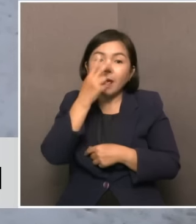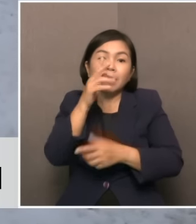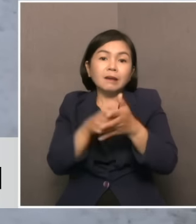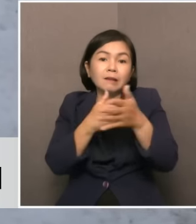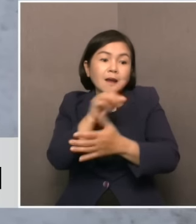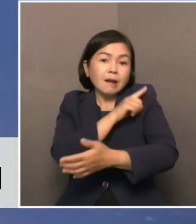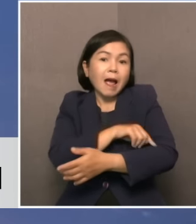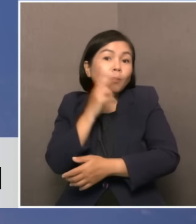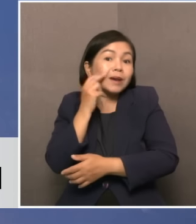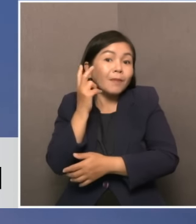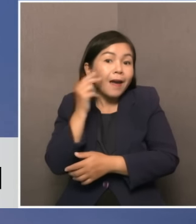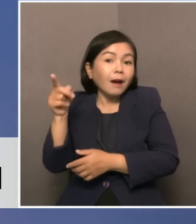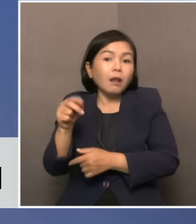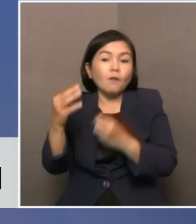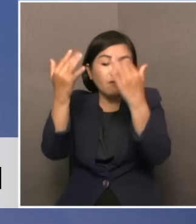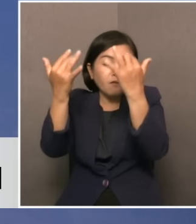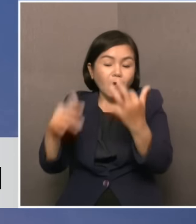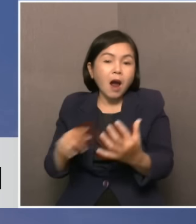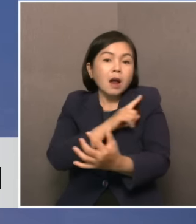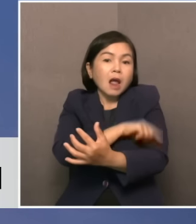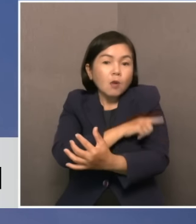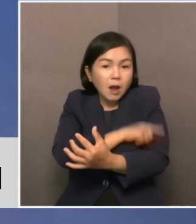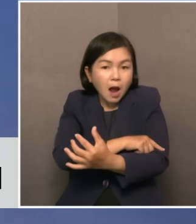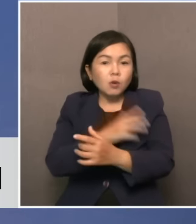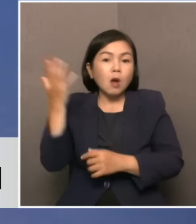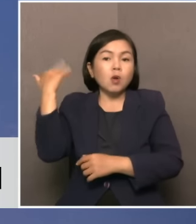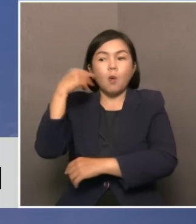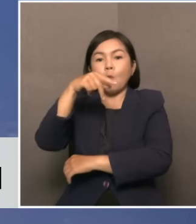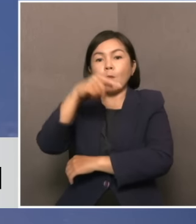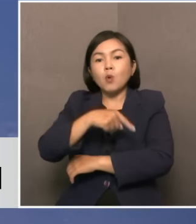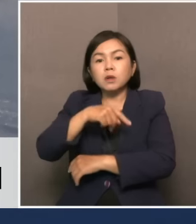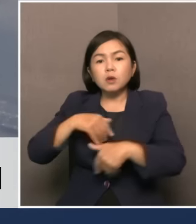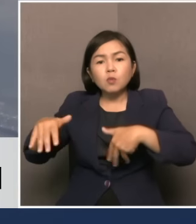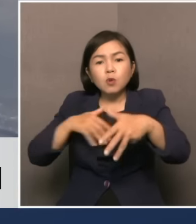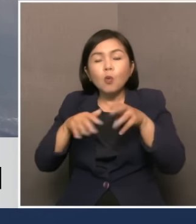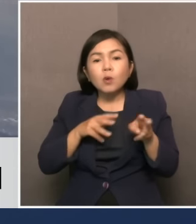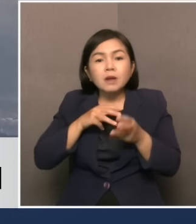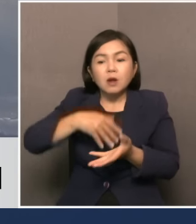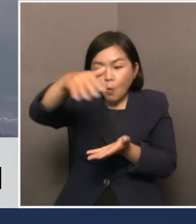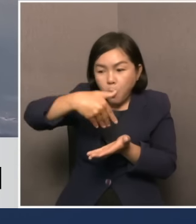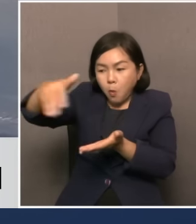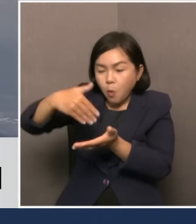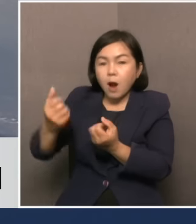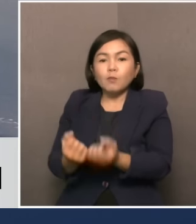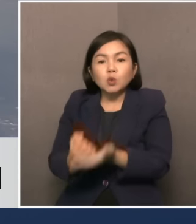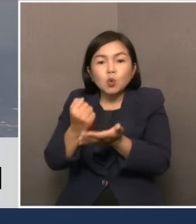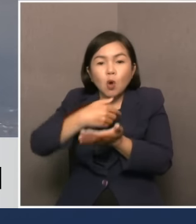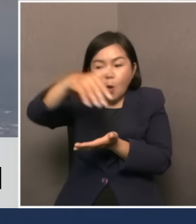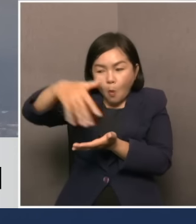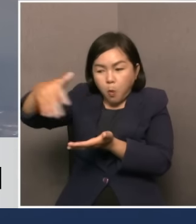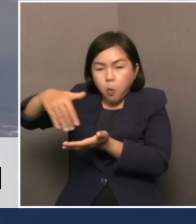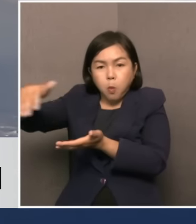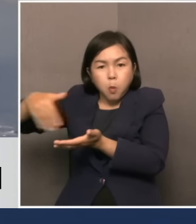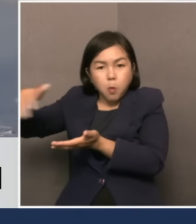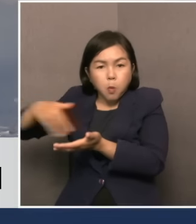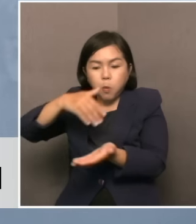แบบนี้วันพุธที่ 10มกราคมที่ผ่านมาฝ่ายบำรุงรักษาถนนท้องถิ่นได้นำเครื่องกวาดหิมะ 4คันและระดมเจ้าหน้าที่เข้า